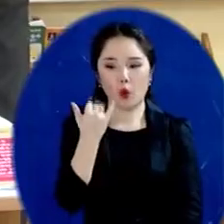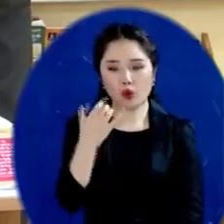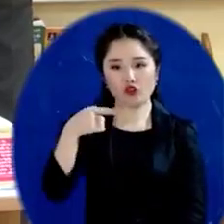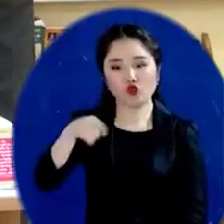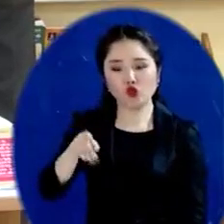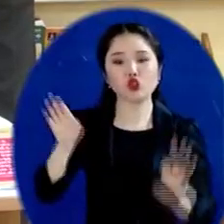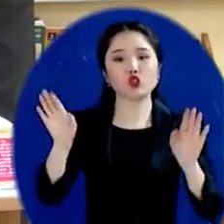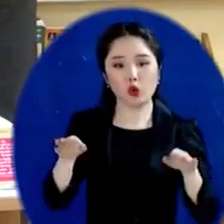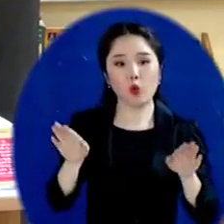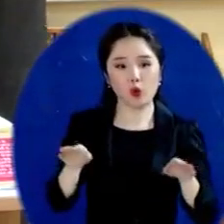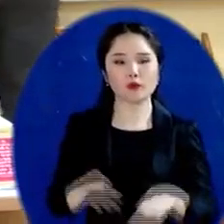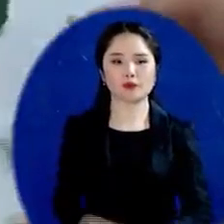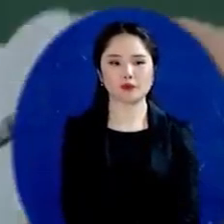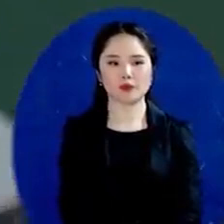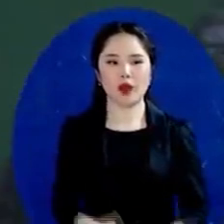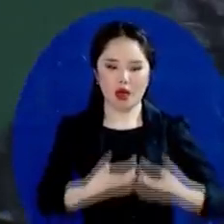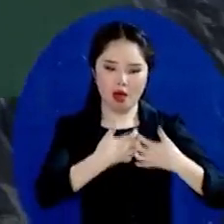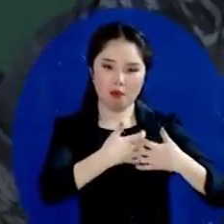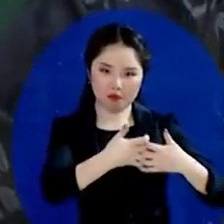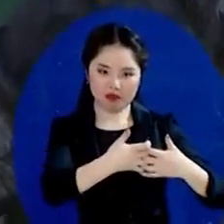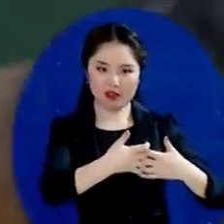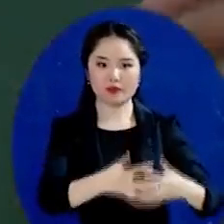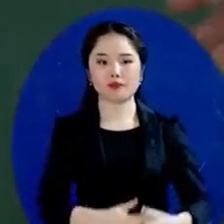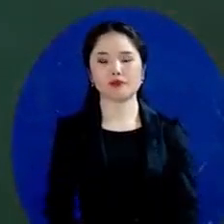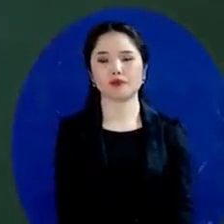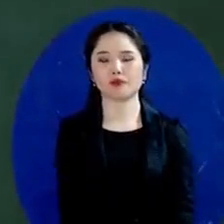усны шувууд, амьтад.